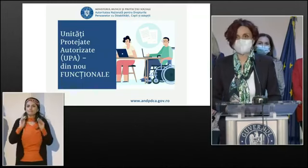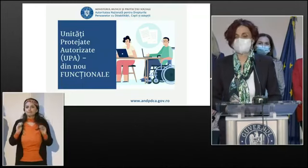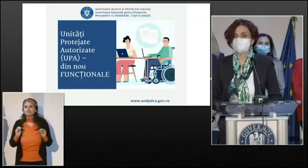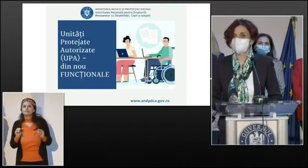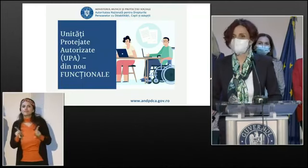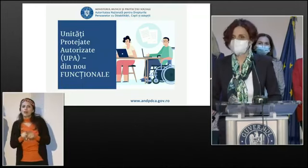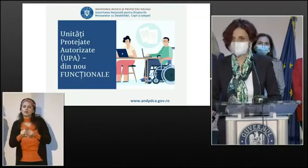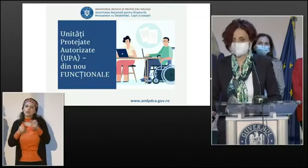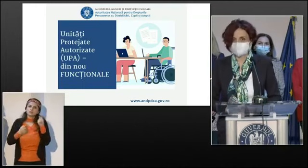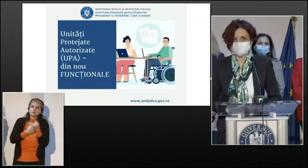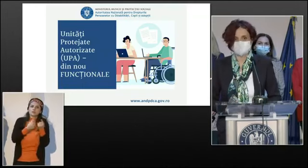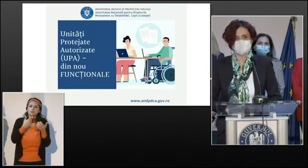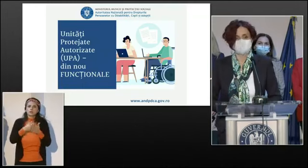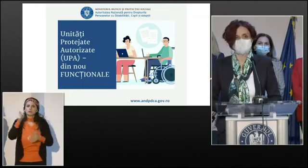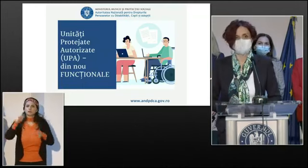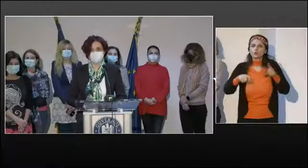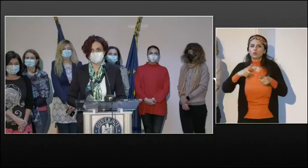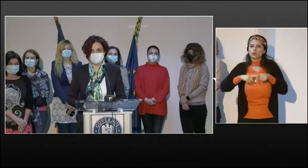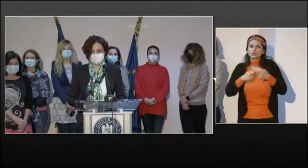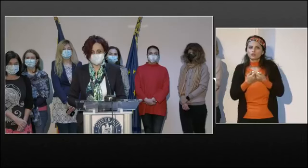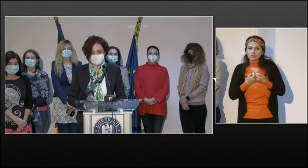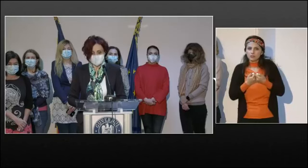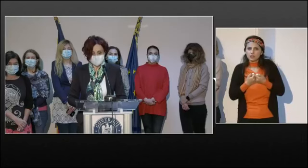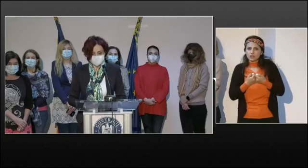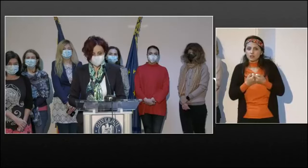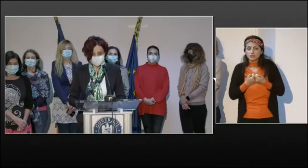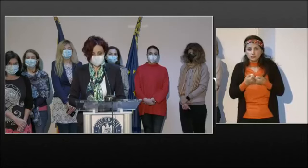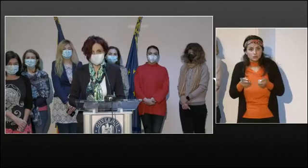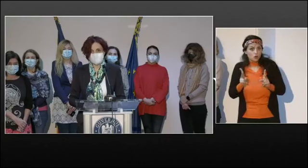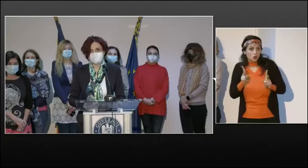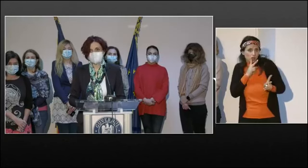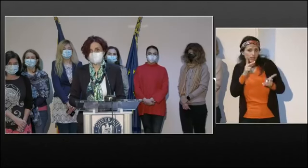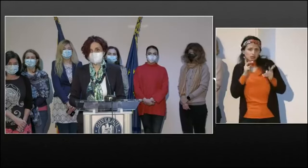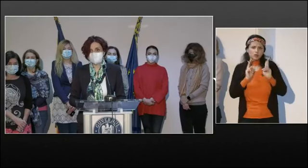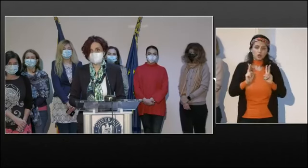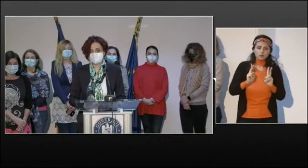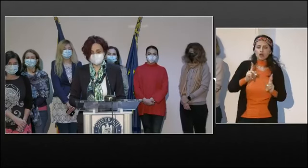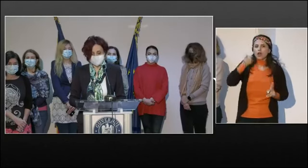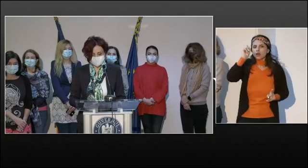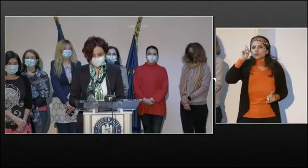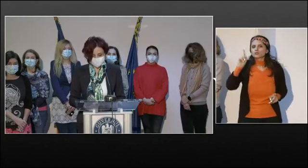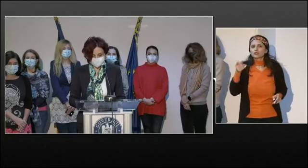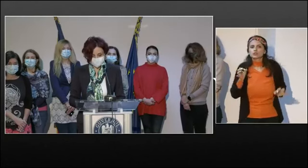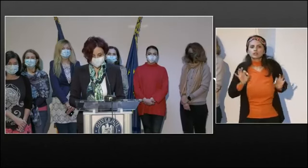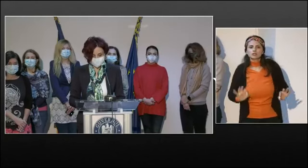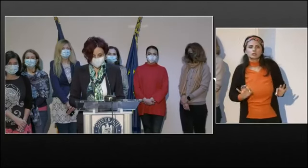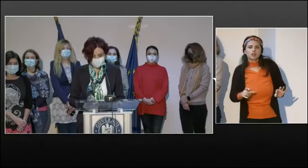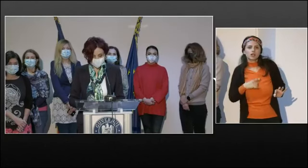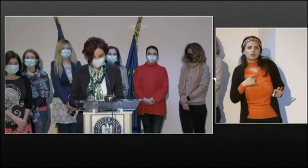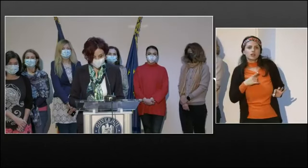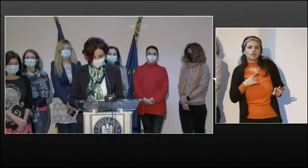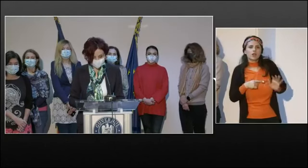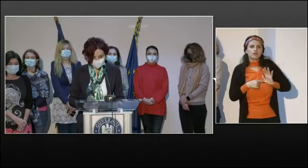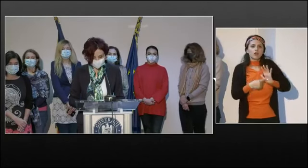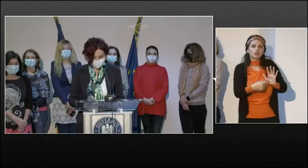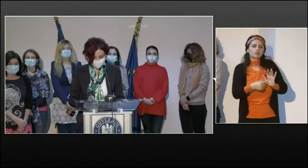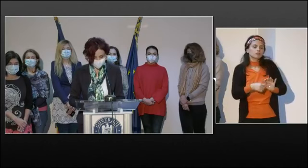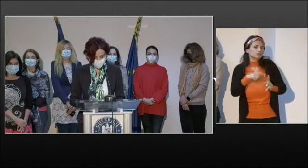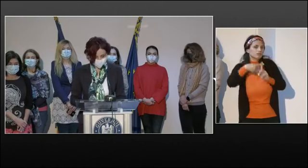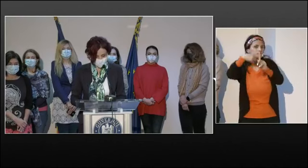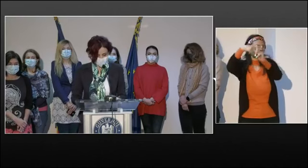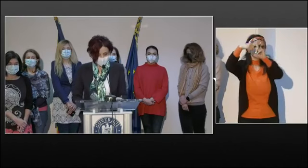dizabilitati Nu în alte condiții atunci cu siguranta acest caz vor produce efectul